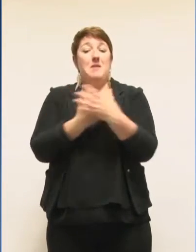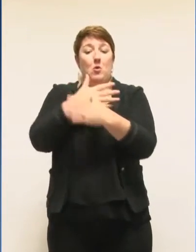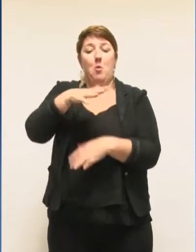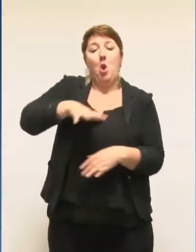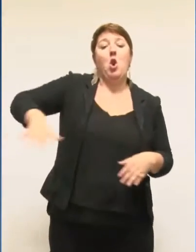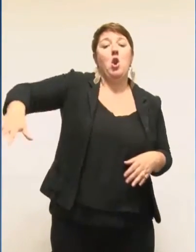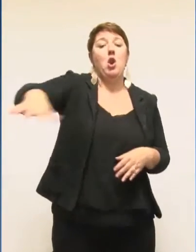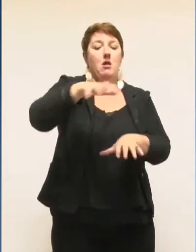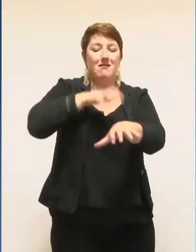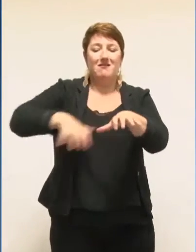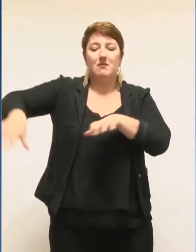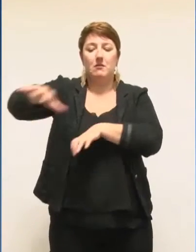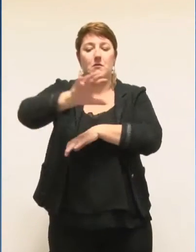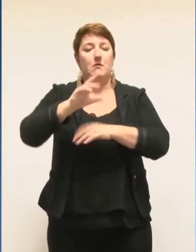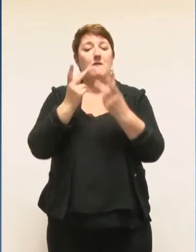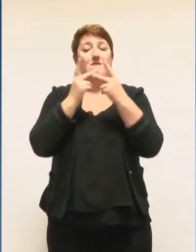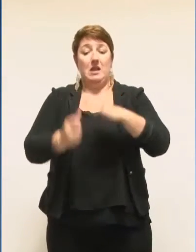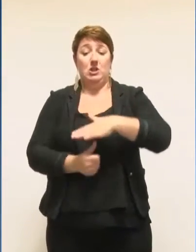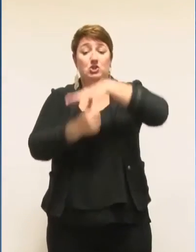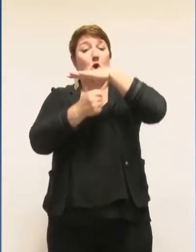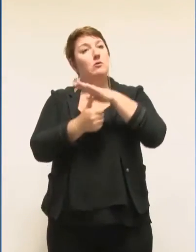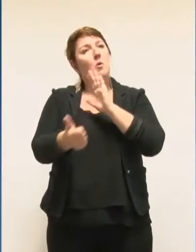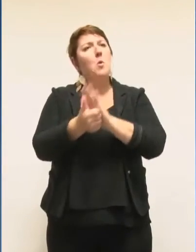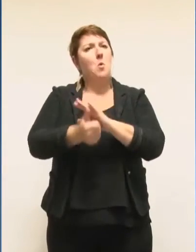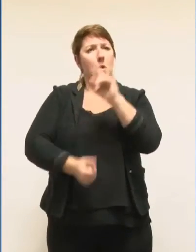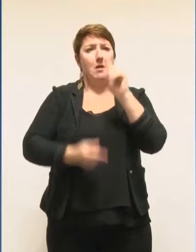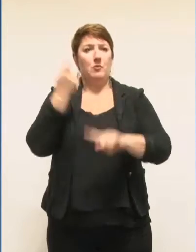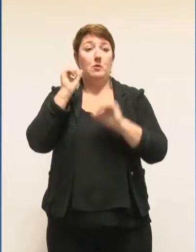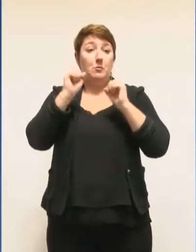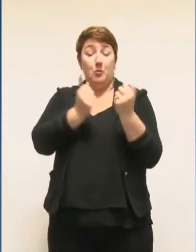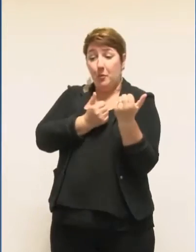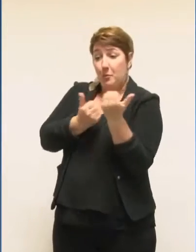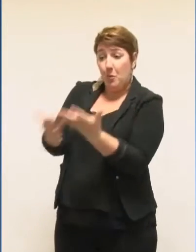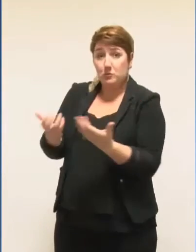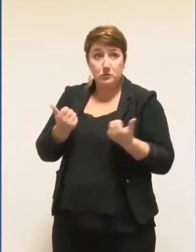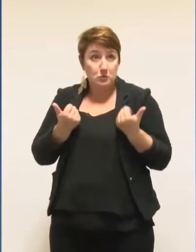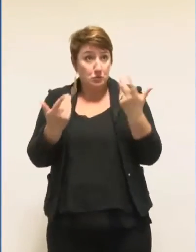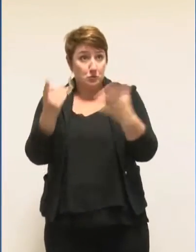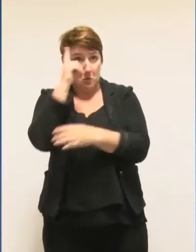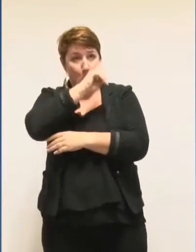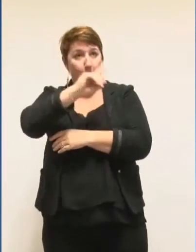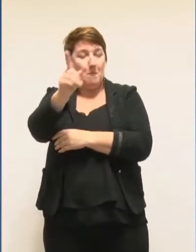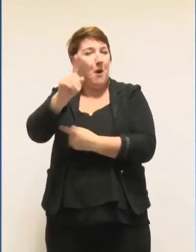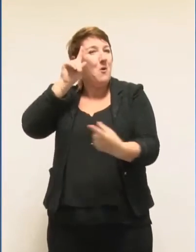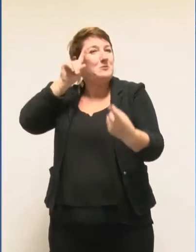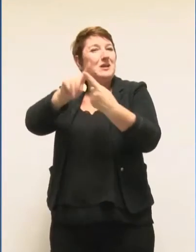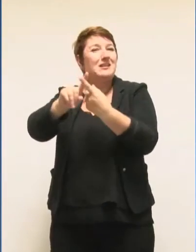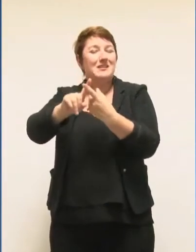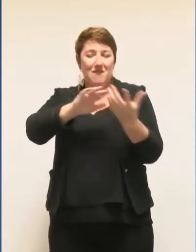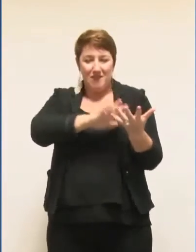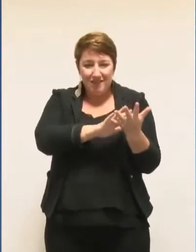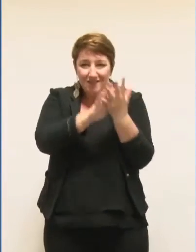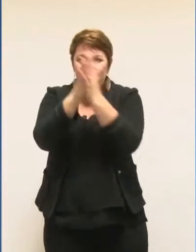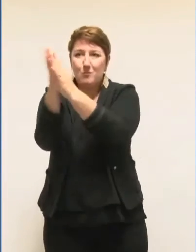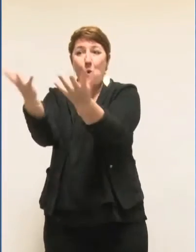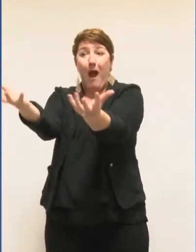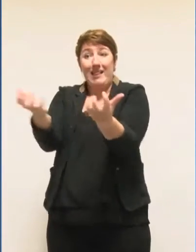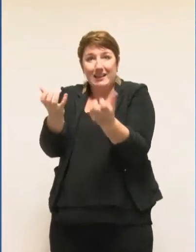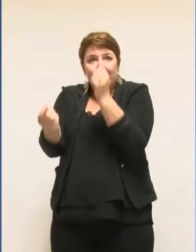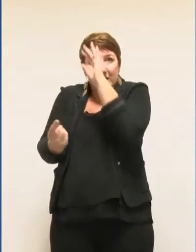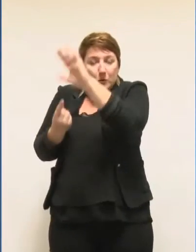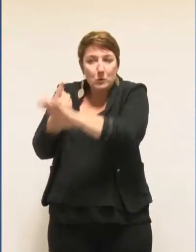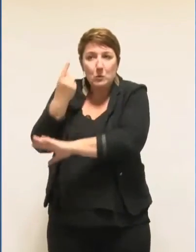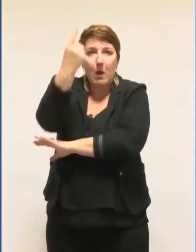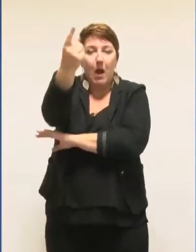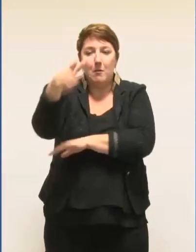majeur. Plusieurs propositions pourraient être faites, et notamment pour orchestrer une transition en faveur d'une attractivité durable, gagnante